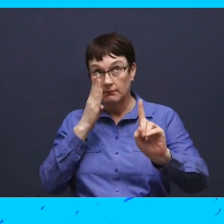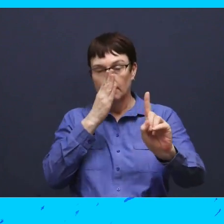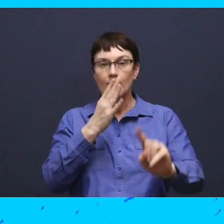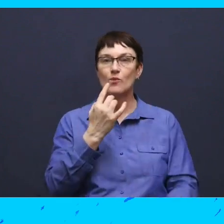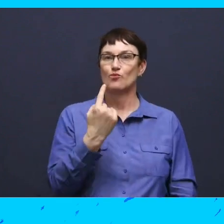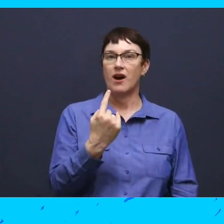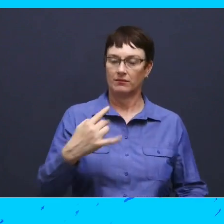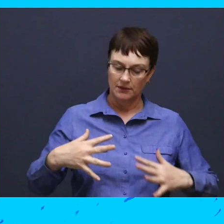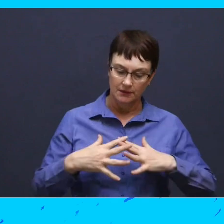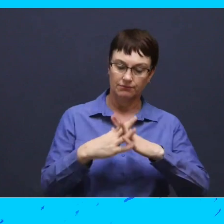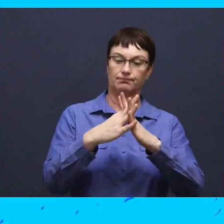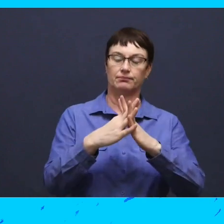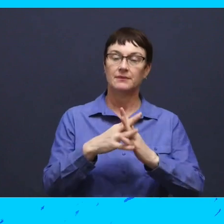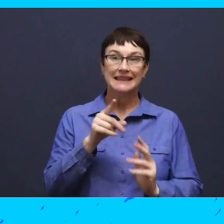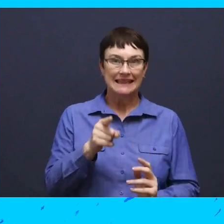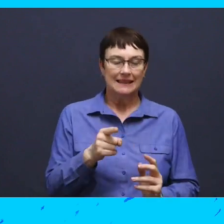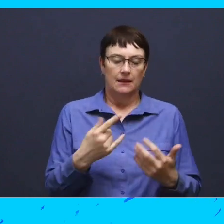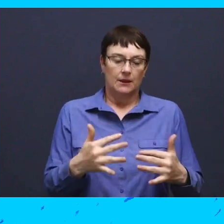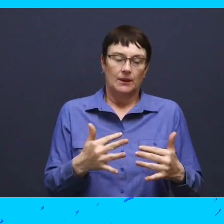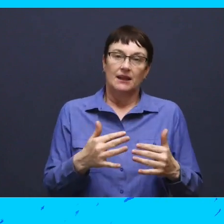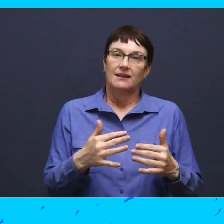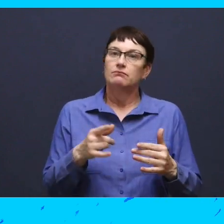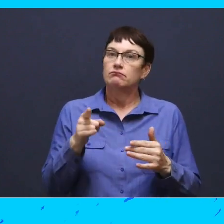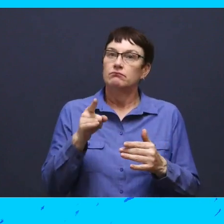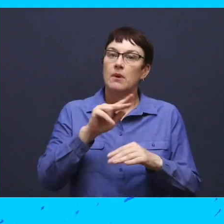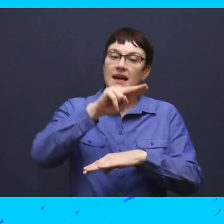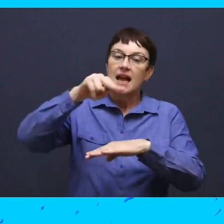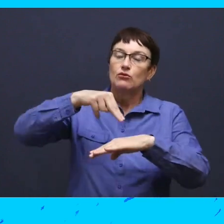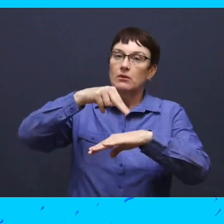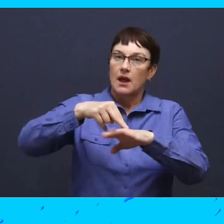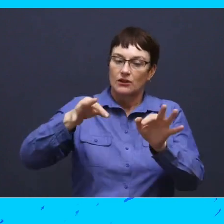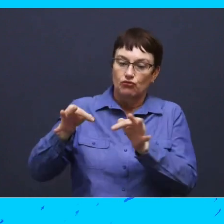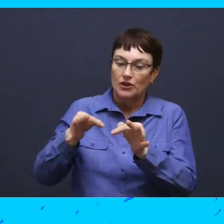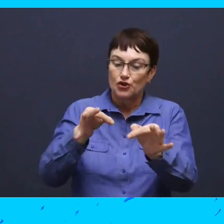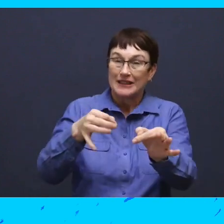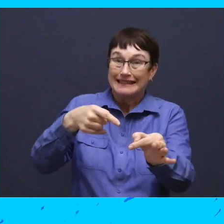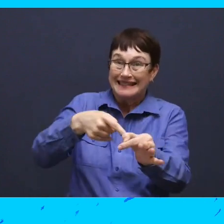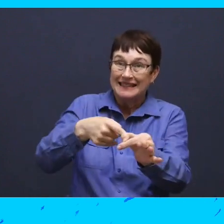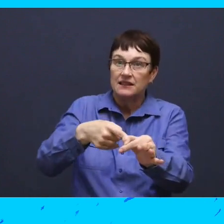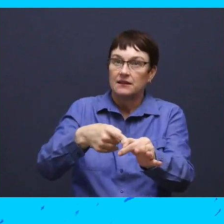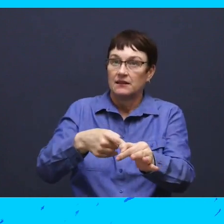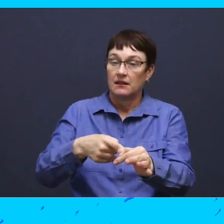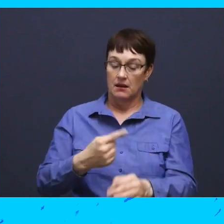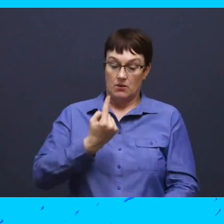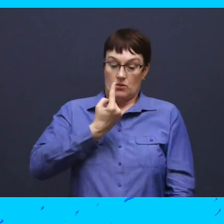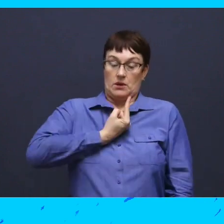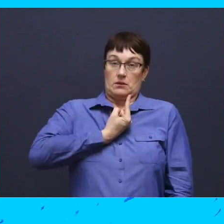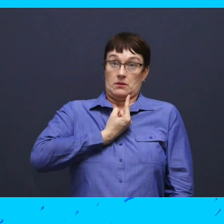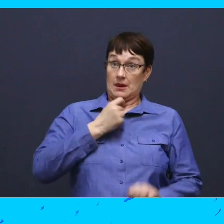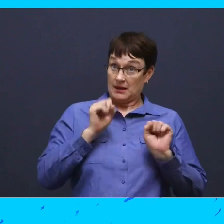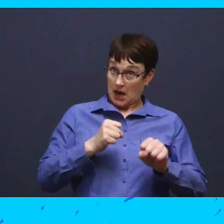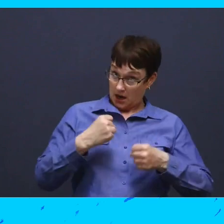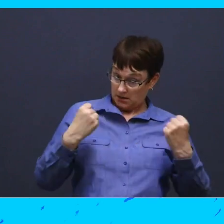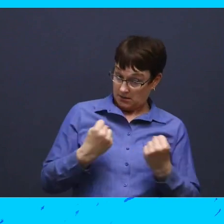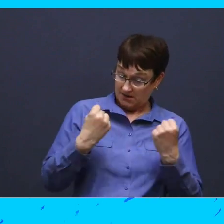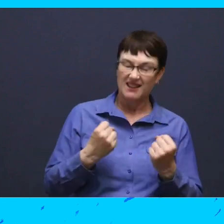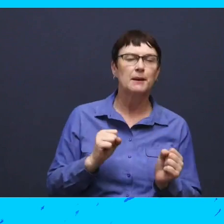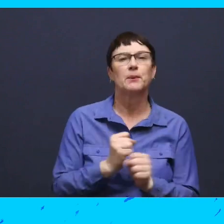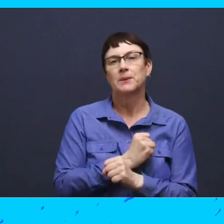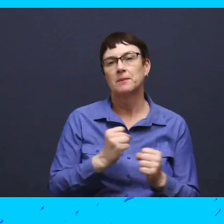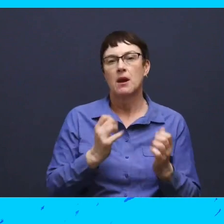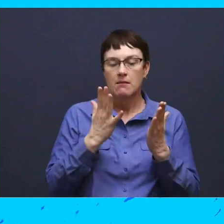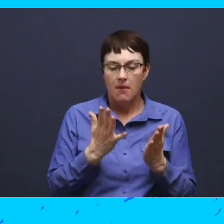Samaria. Tu as pointé l'essence d'avoir différents partenaires. On se